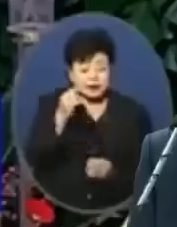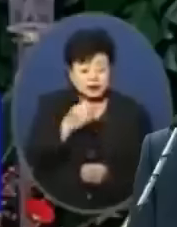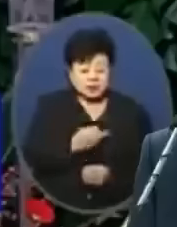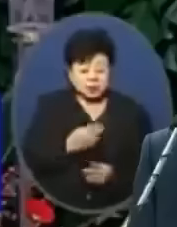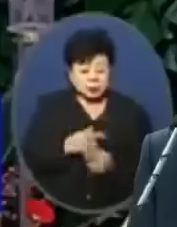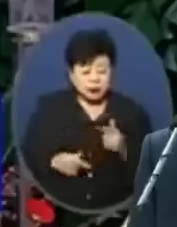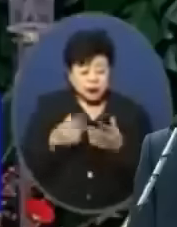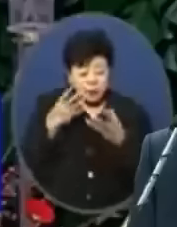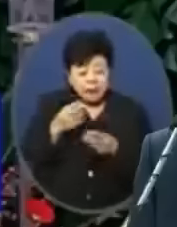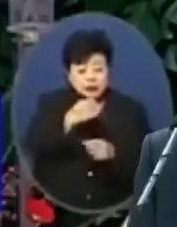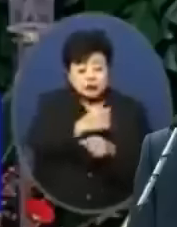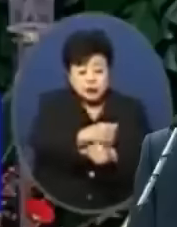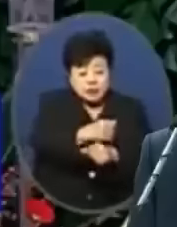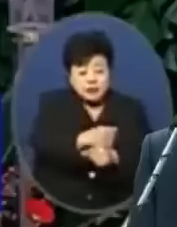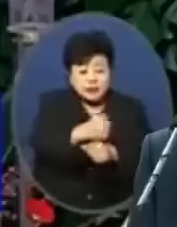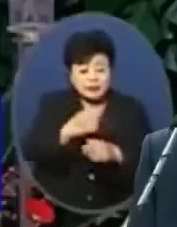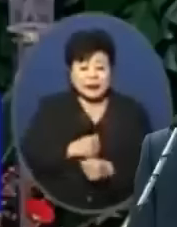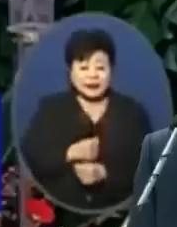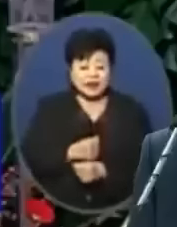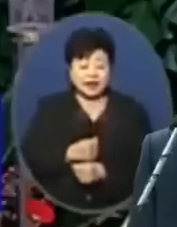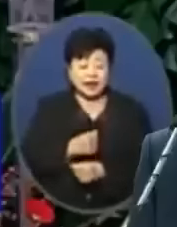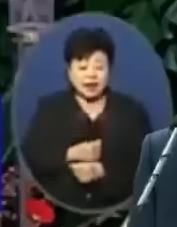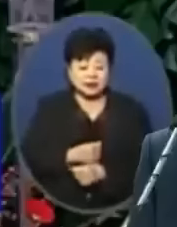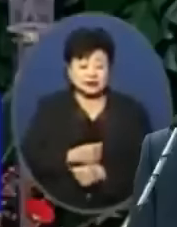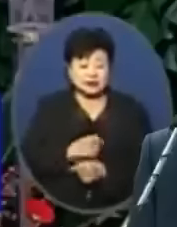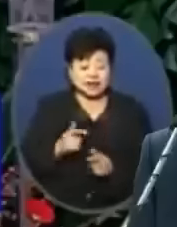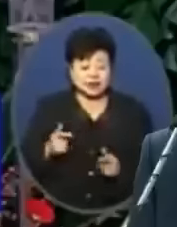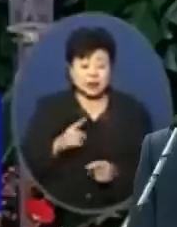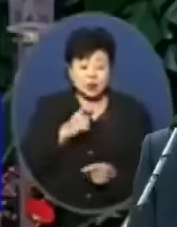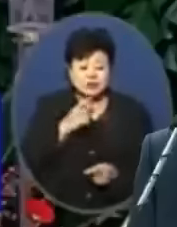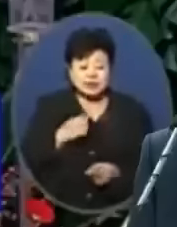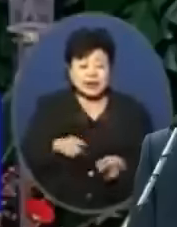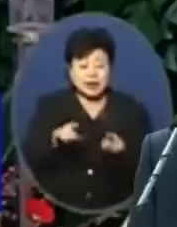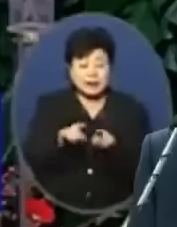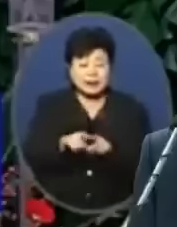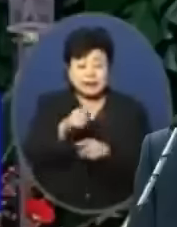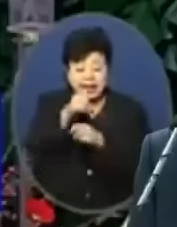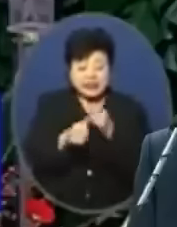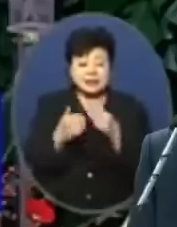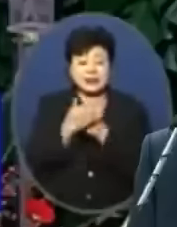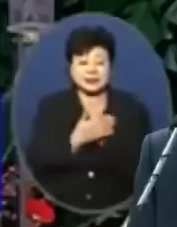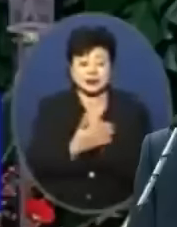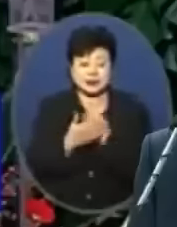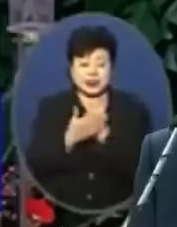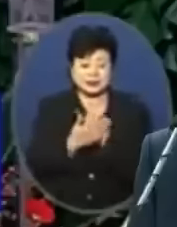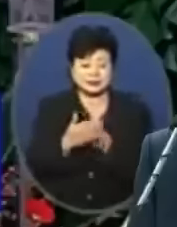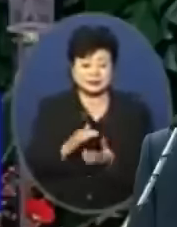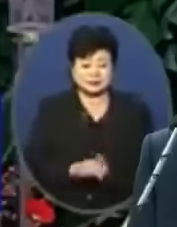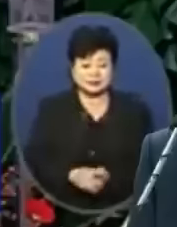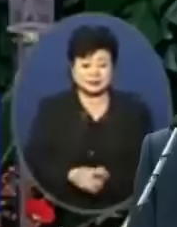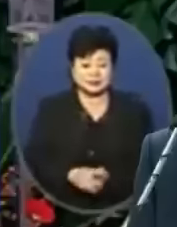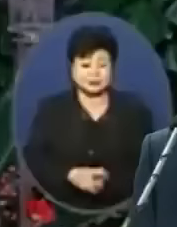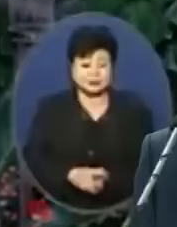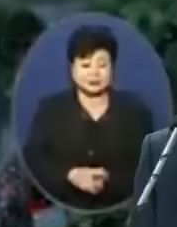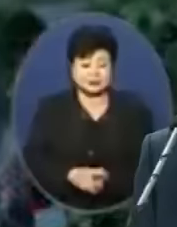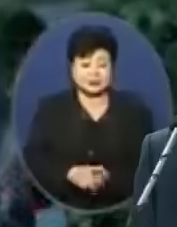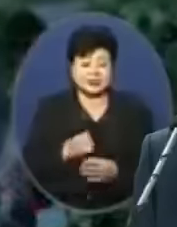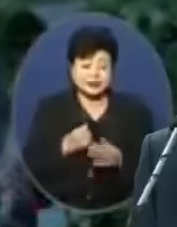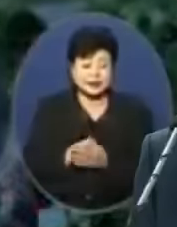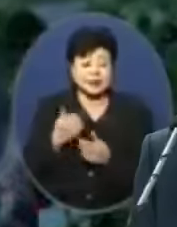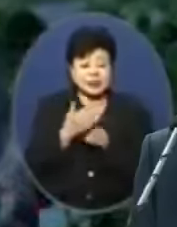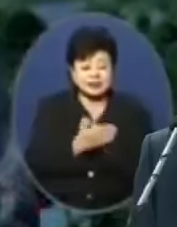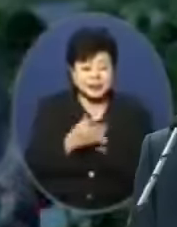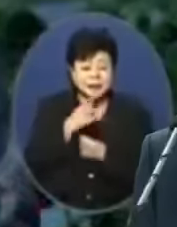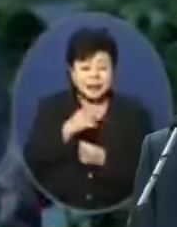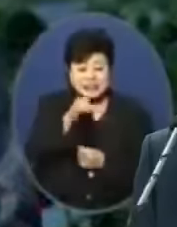많이 수고하였으나 내가 한 것은 한 것이 아니요 오직 나와 함께 하신 하나님의 은혜로라. 그러므로